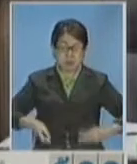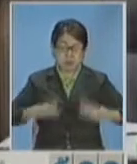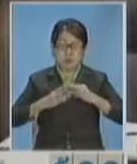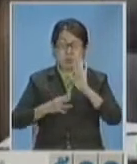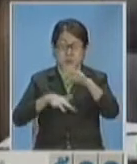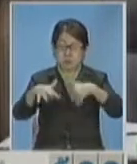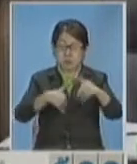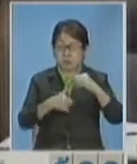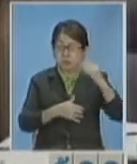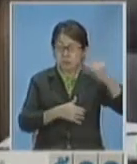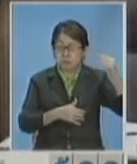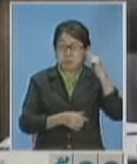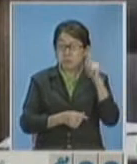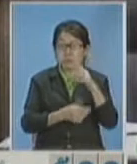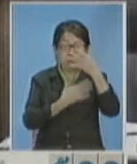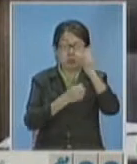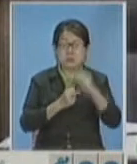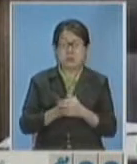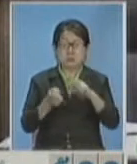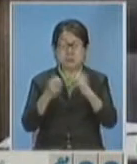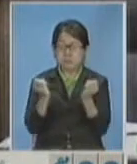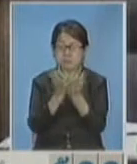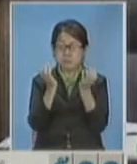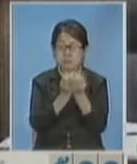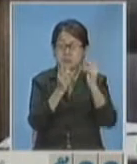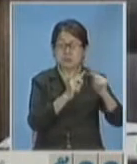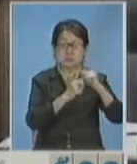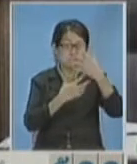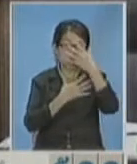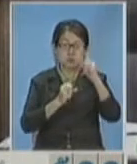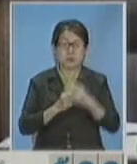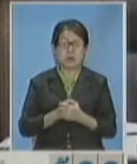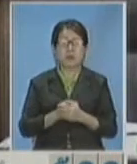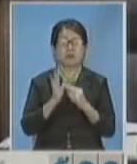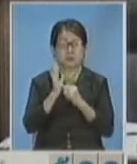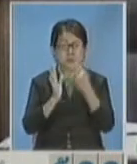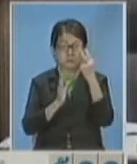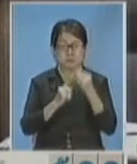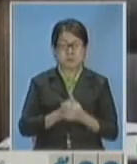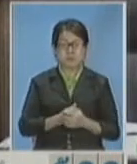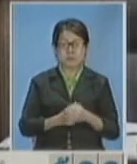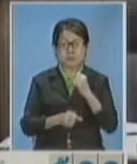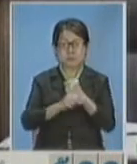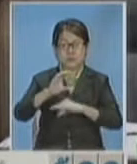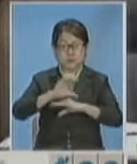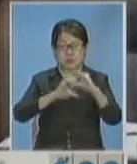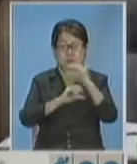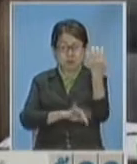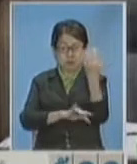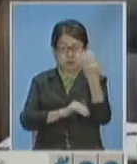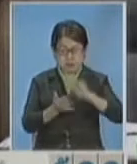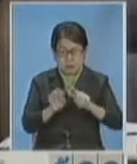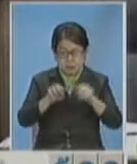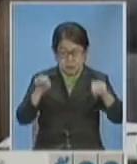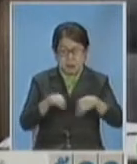ก็ไม่คำนึงถึงผลกระทบกับคนของเรายกตัวอย่างเรื่องเดียวนะคะเรื่องโครงการคอมพิวเตอร์พกพาหรือว่